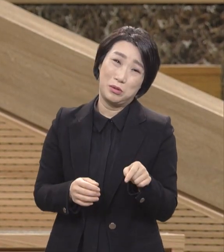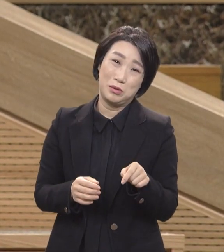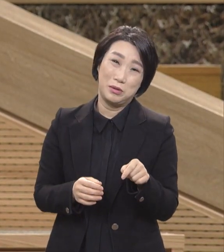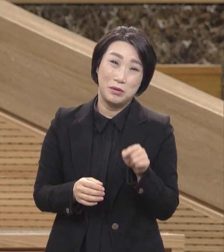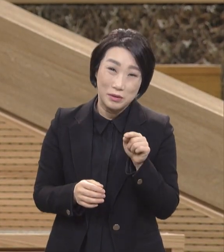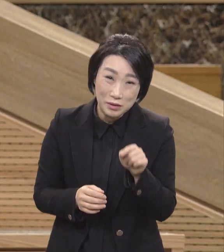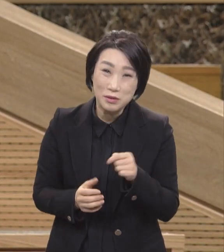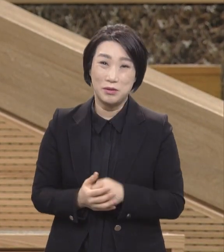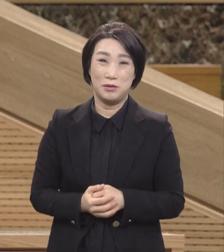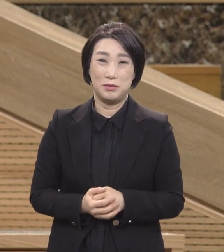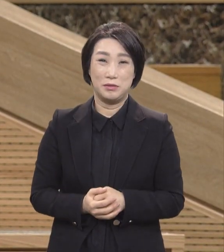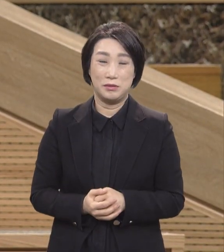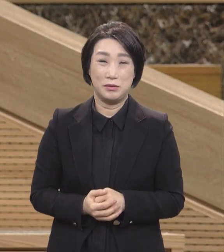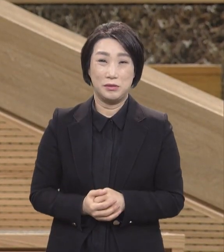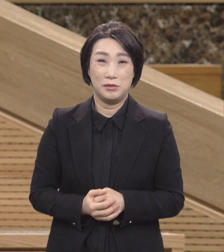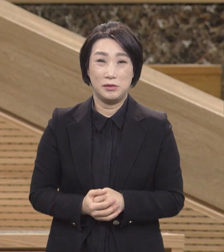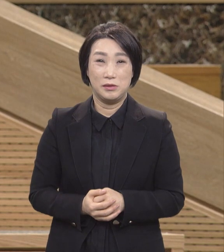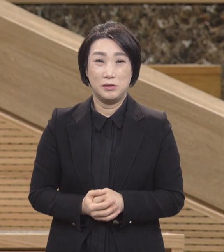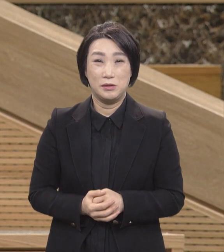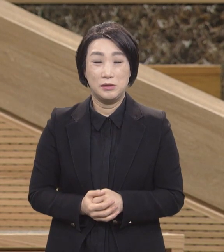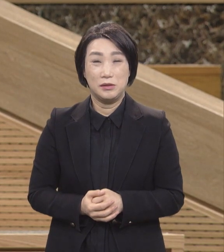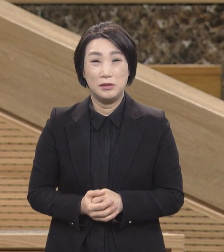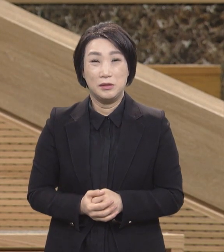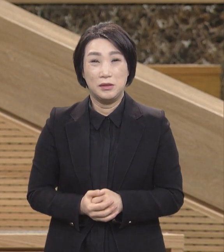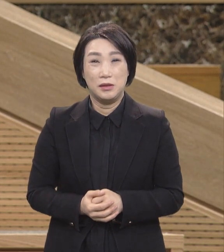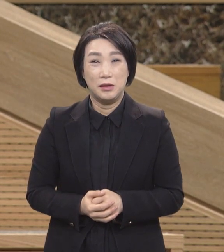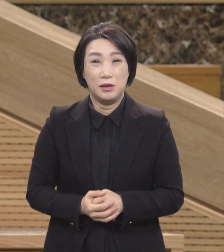그곳, 응? 그곳.